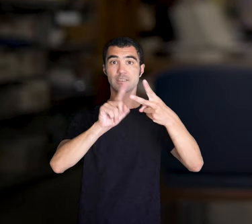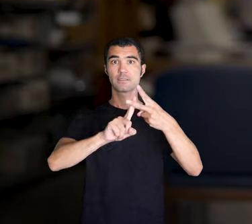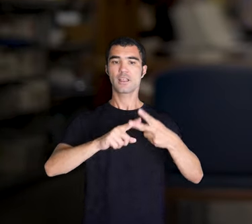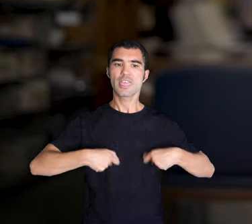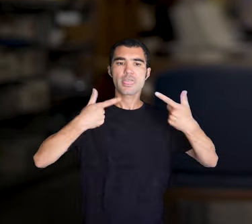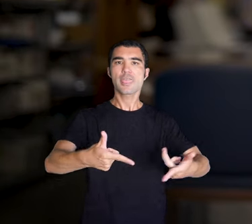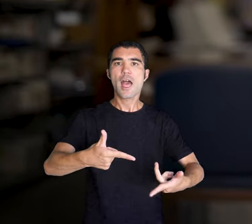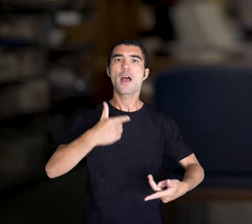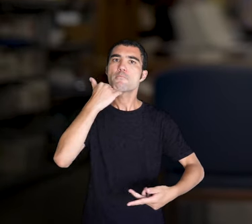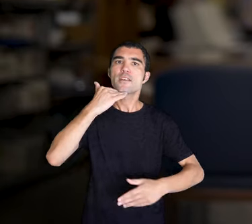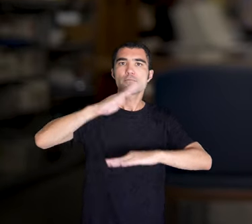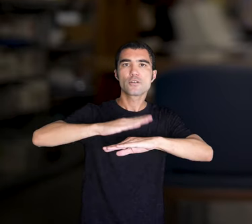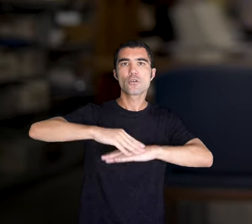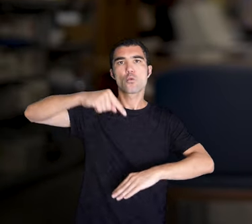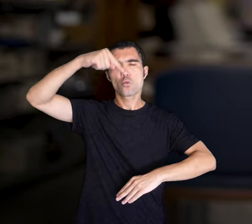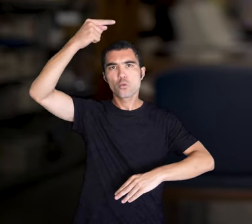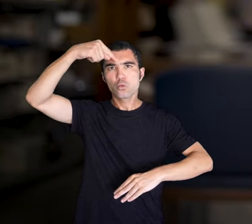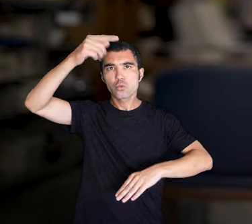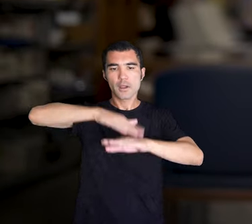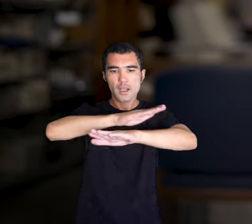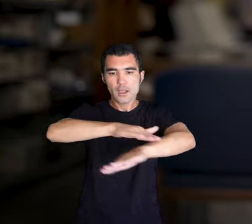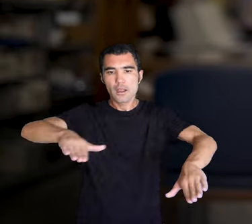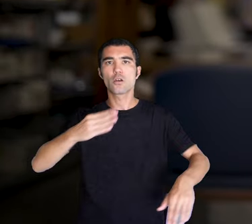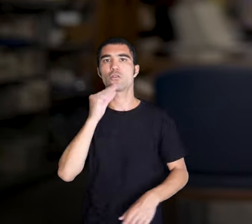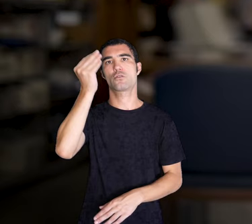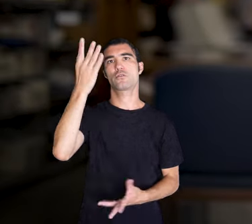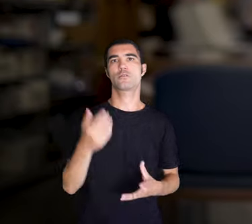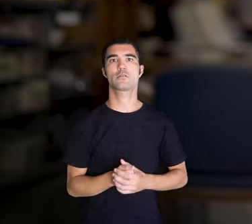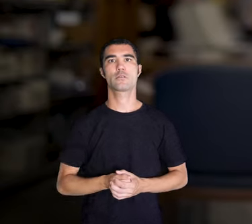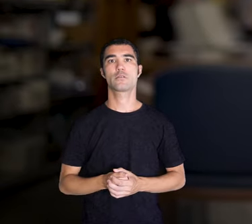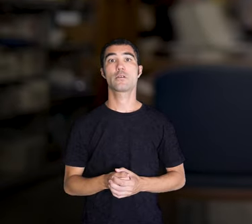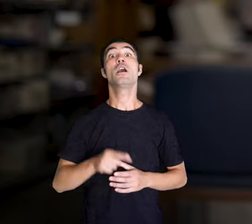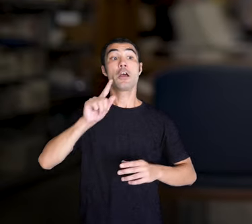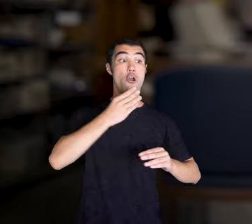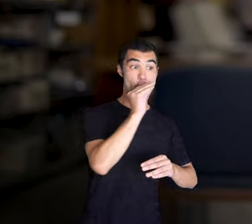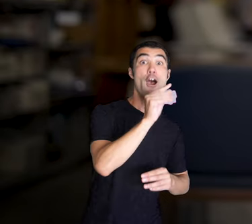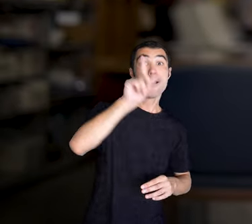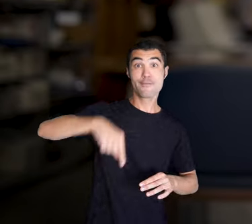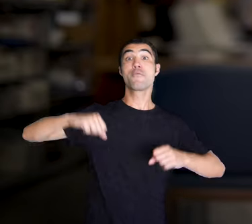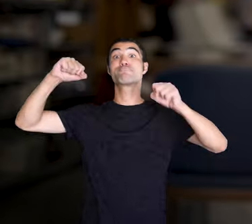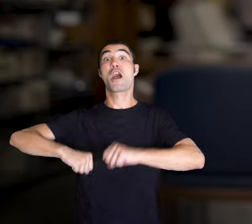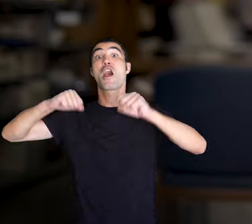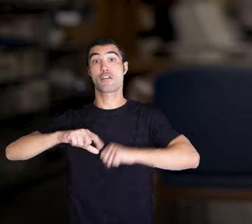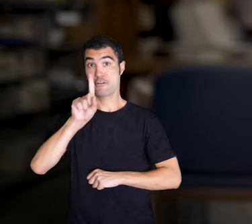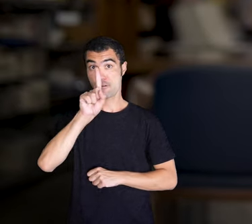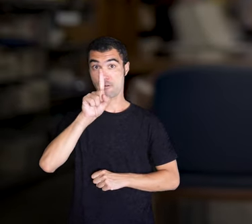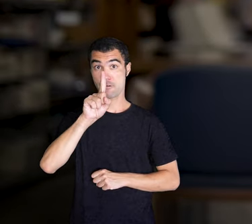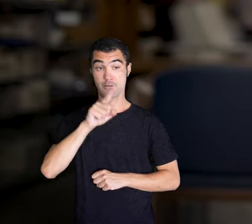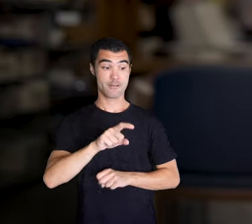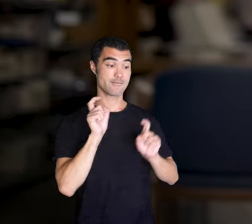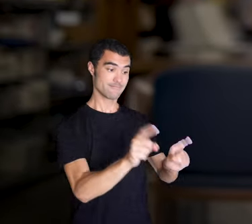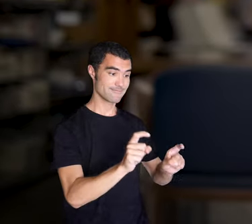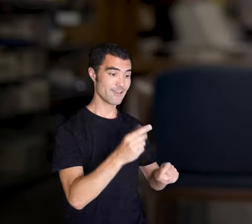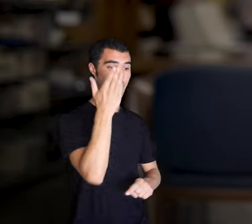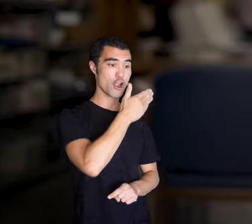poc de cultura en els al·lots, i a la gent major, perquè no se va conformar a